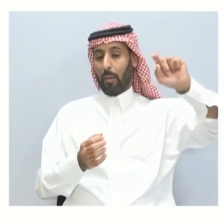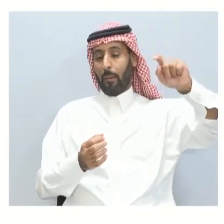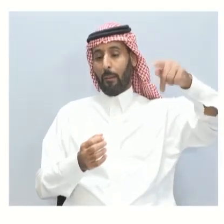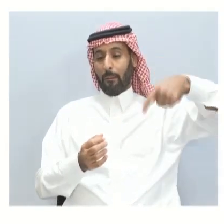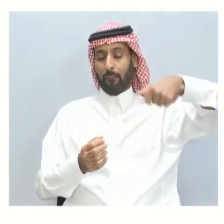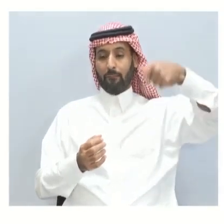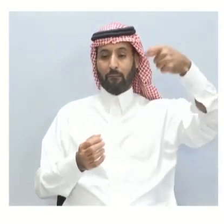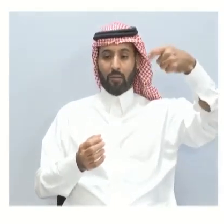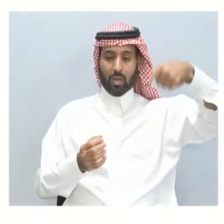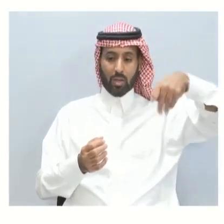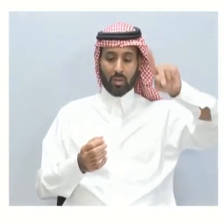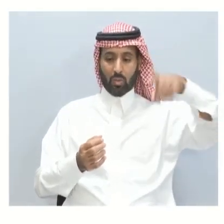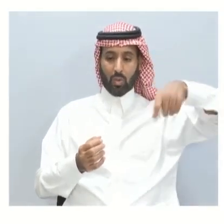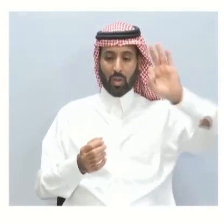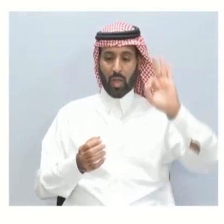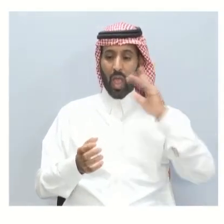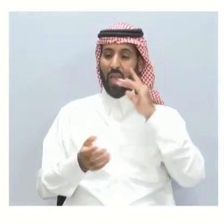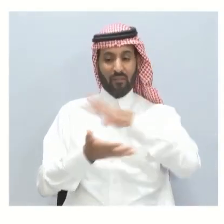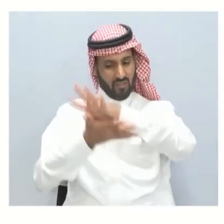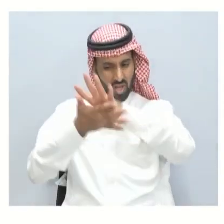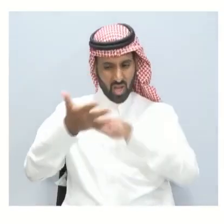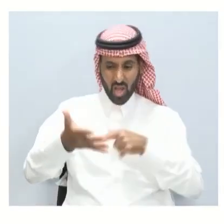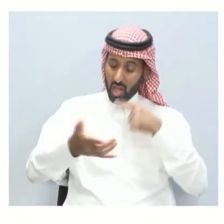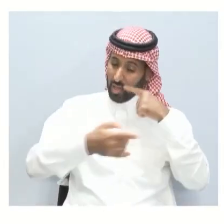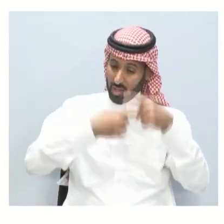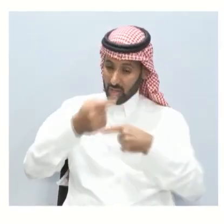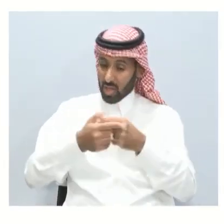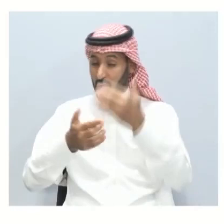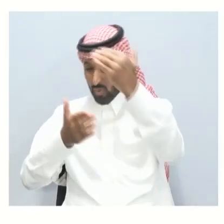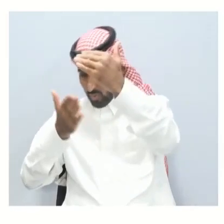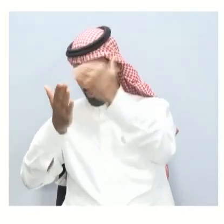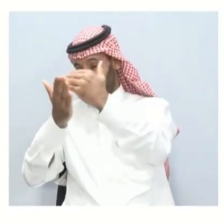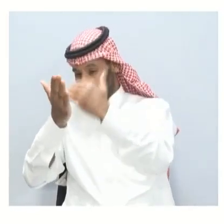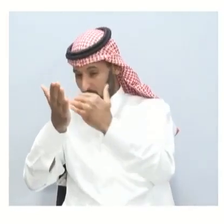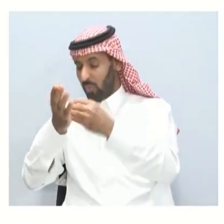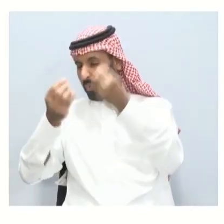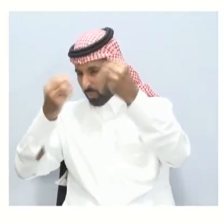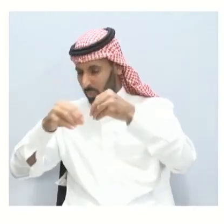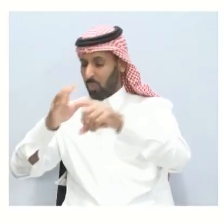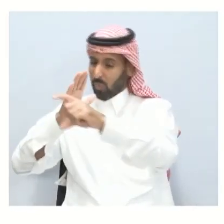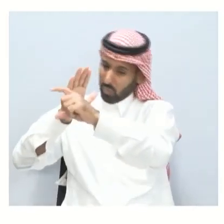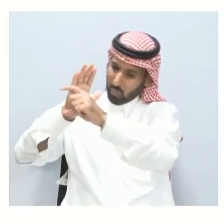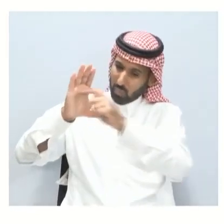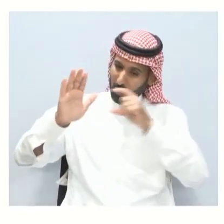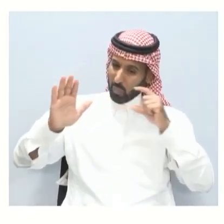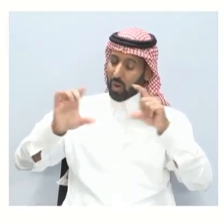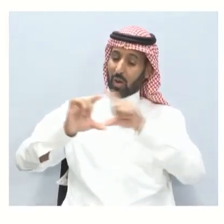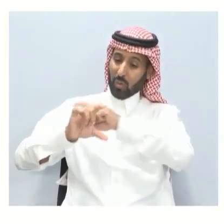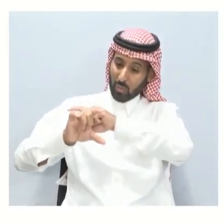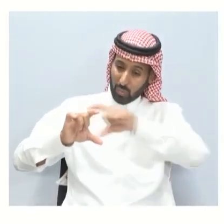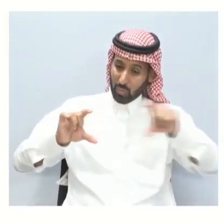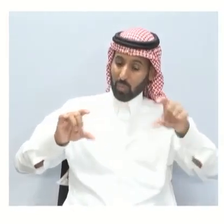والاف شكل الجدول الدوري كلما انتقلنا الى اسفل لاحظ معي تستزداد 1 اس 2 اس 3 اس